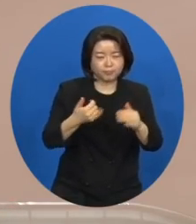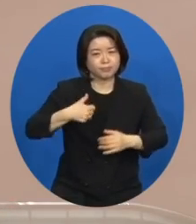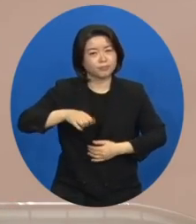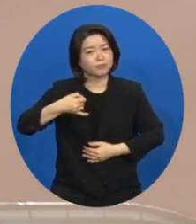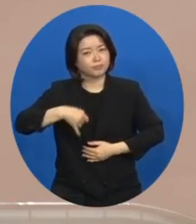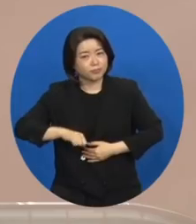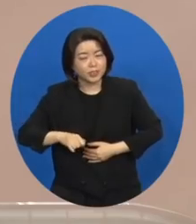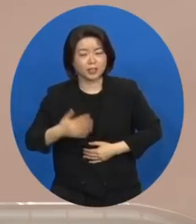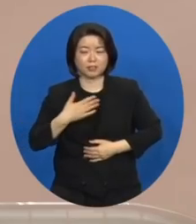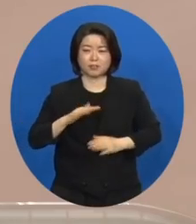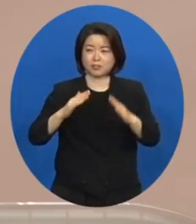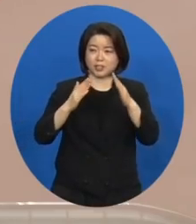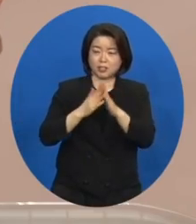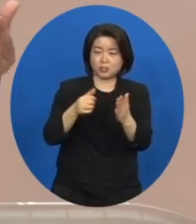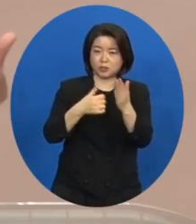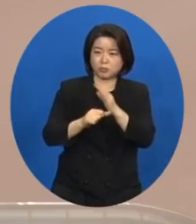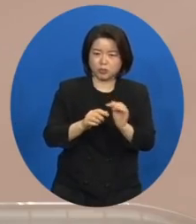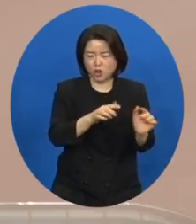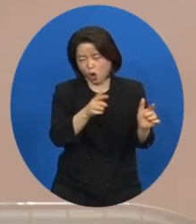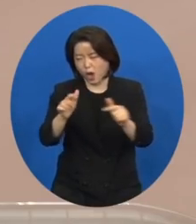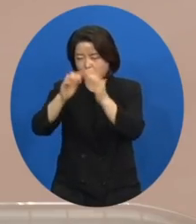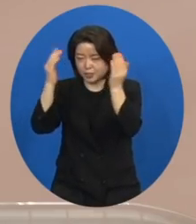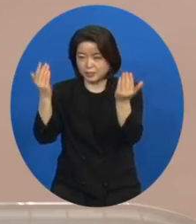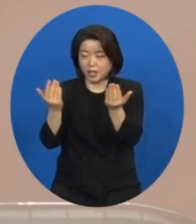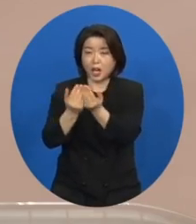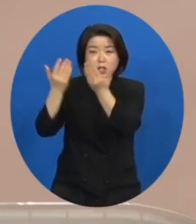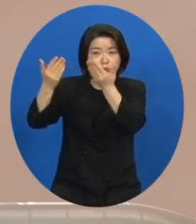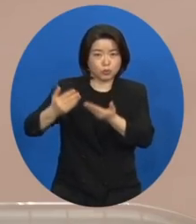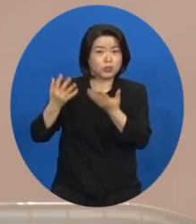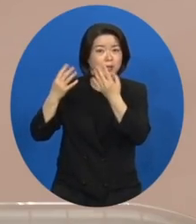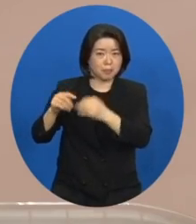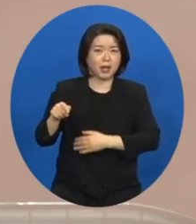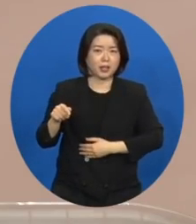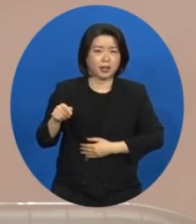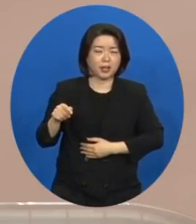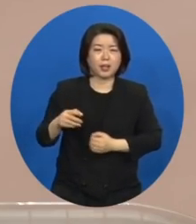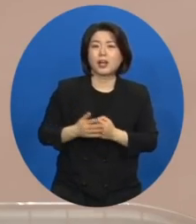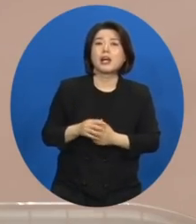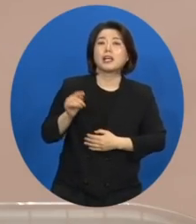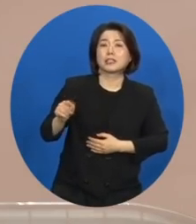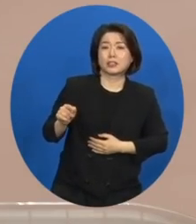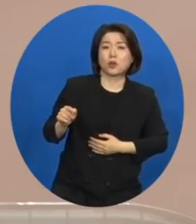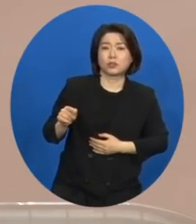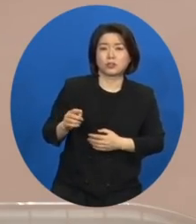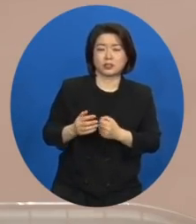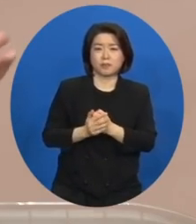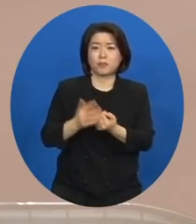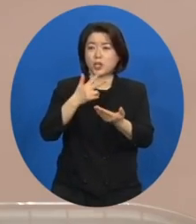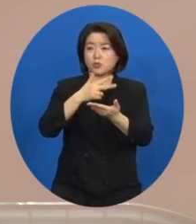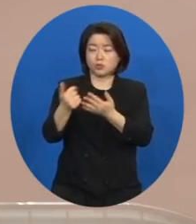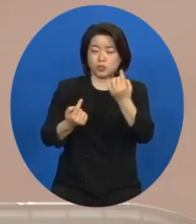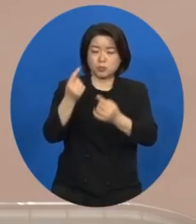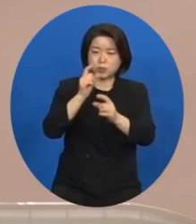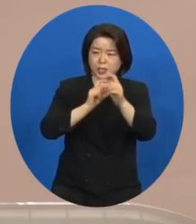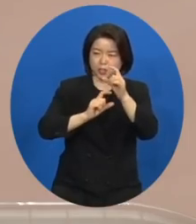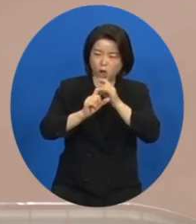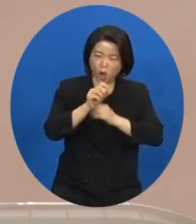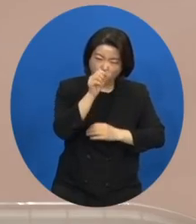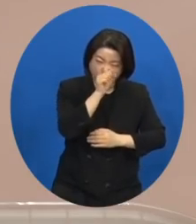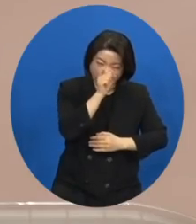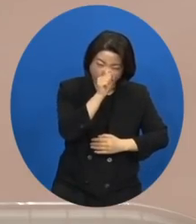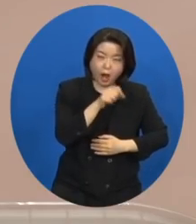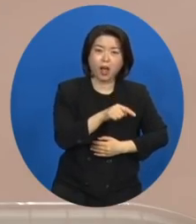어찌 리나 물리 번의 선한 것들을 너무나 많은데요 우리가 그 그것을 줍니다 더 사랑함으로써